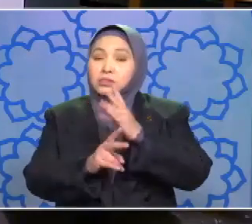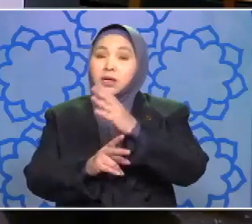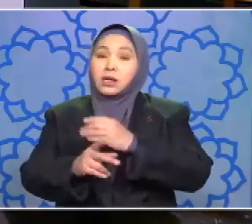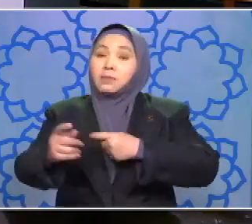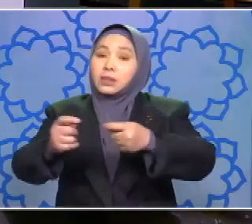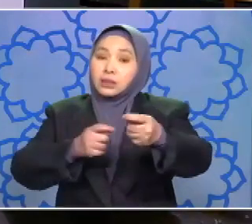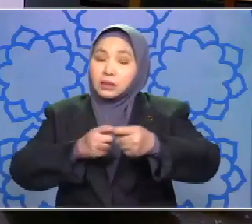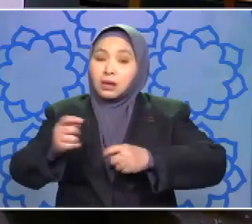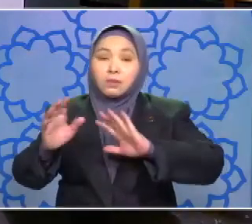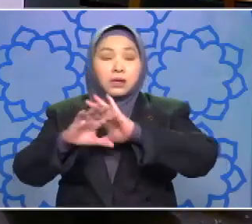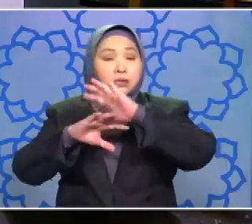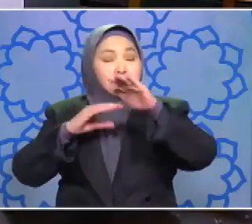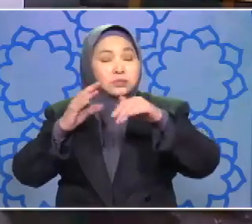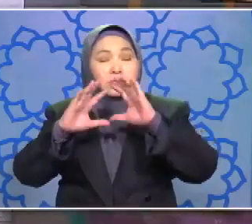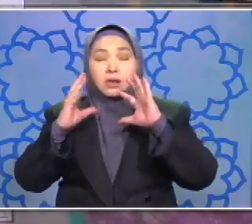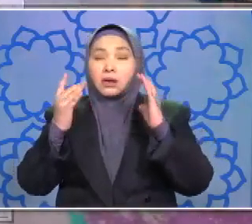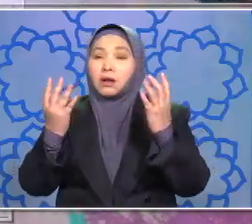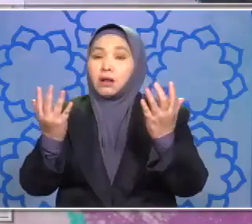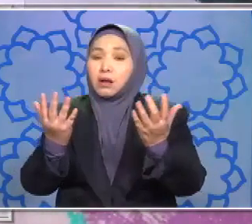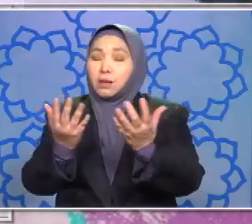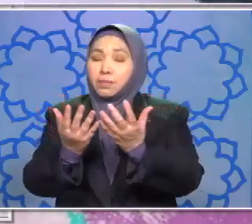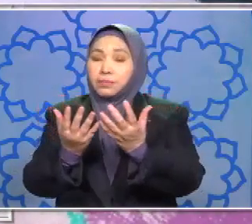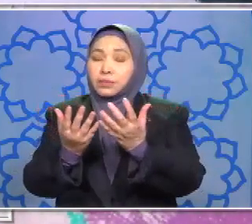Alhamdulillahi Rabbil Alamin.